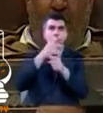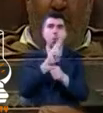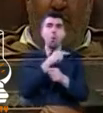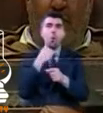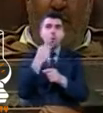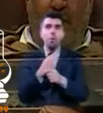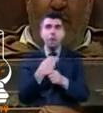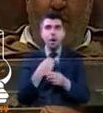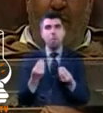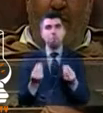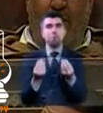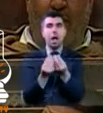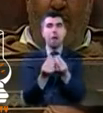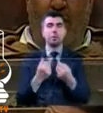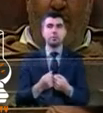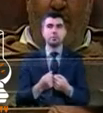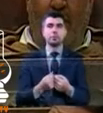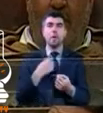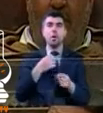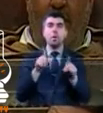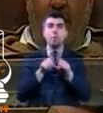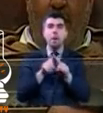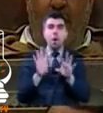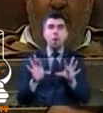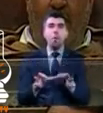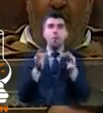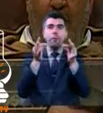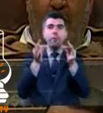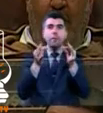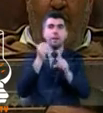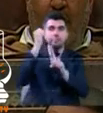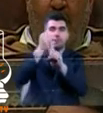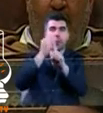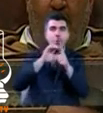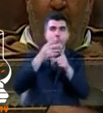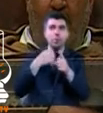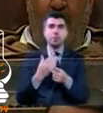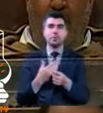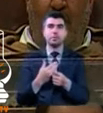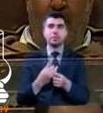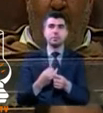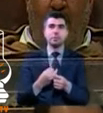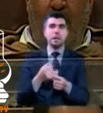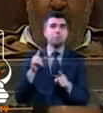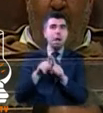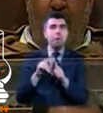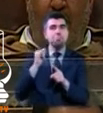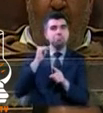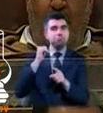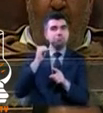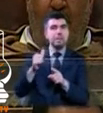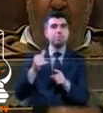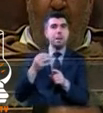المجال. وهذه الإصلاحات بدأت تعطي نتائجها بحكم ما تقدمت به السيد الوزير بتحسين ديال تنفيذ